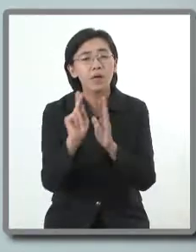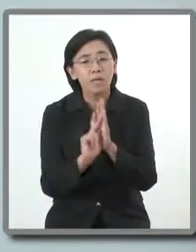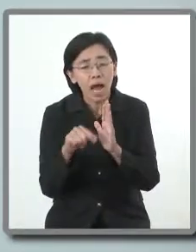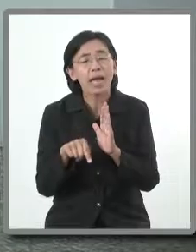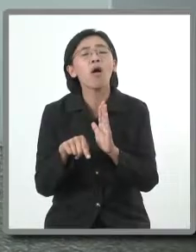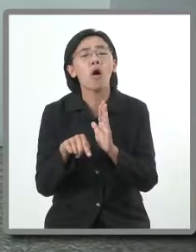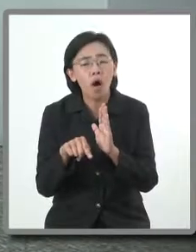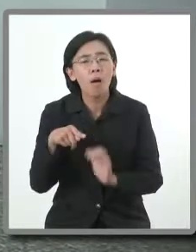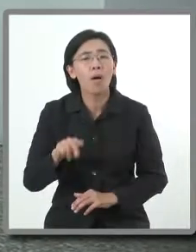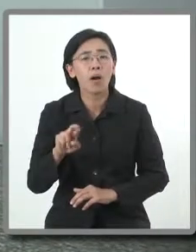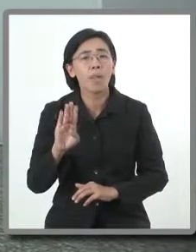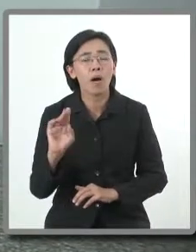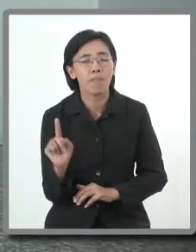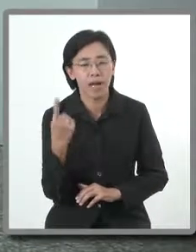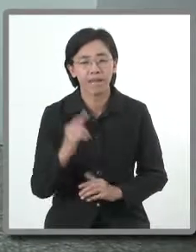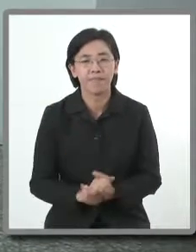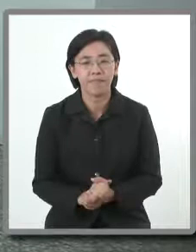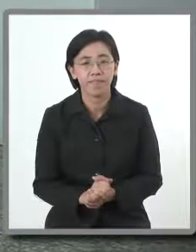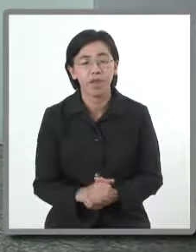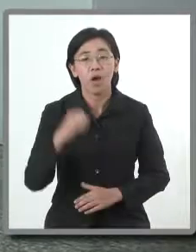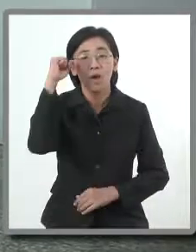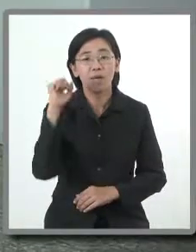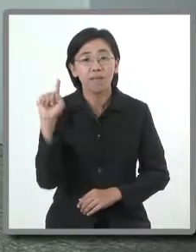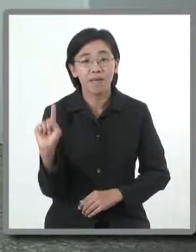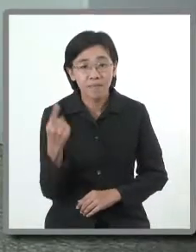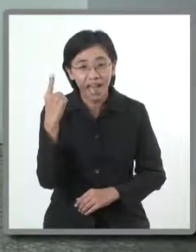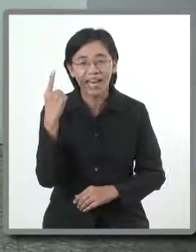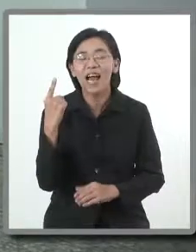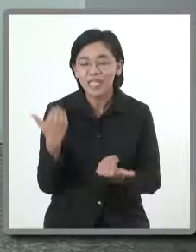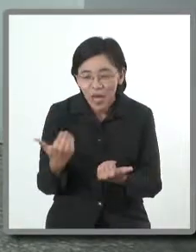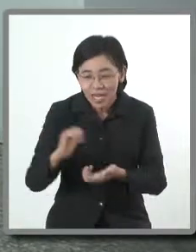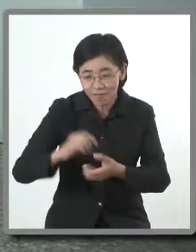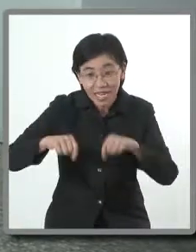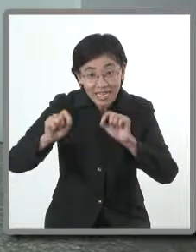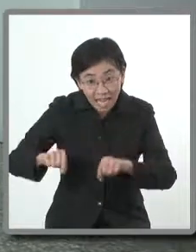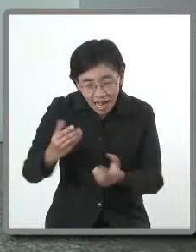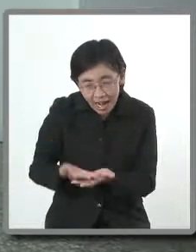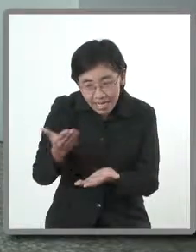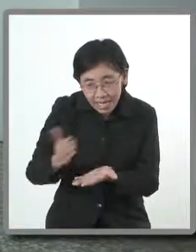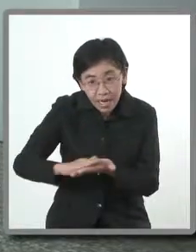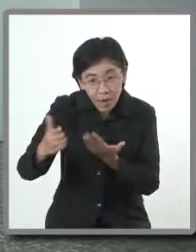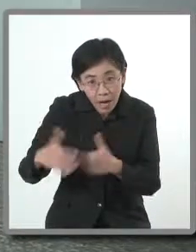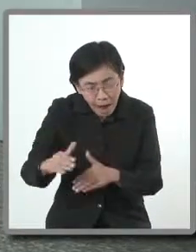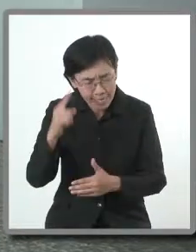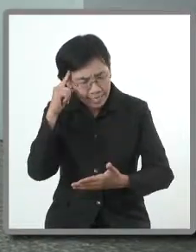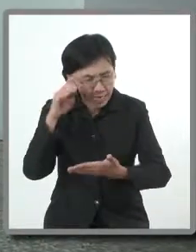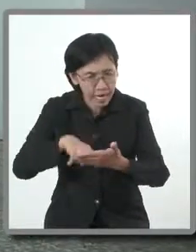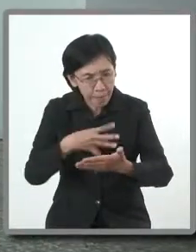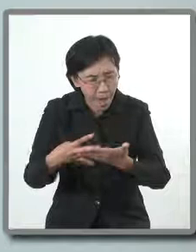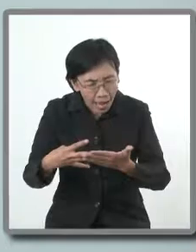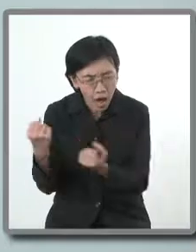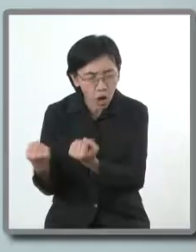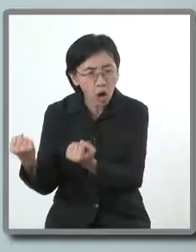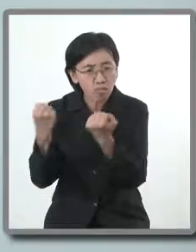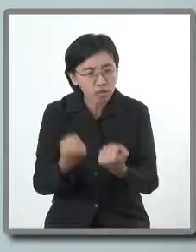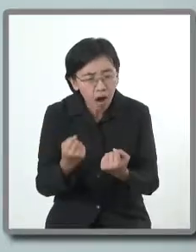นะครับทีนี้สำหรับรถเมย์ใหม่หลังจากดำเนินการจัดซื้อจัดจ้างมาแล้วเนี่ยเราก็มีแผนในเรื่องของการส่งมอบนะ